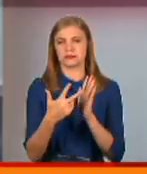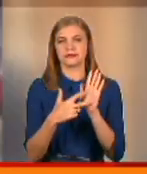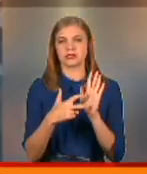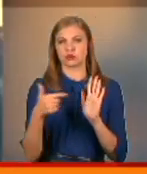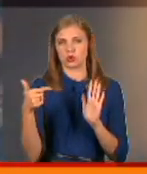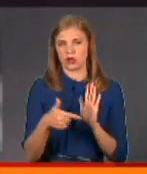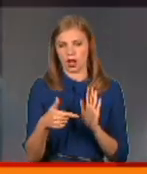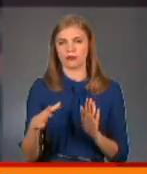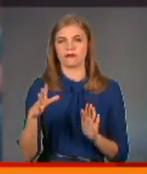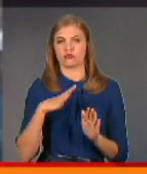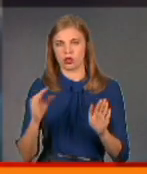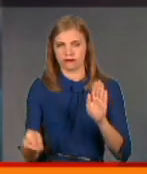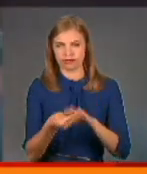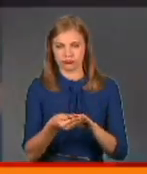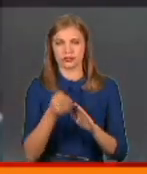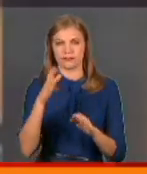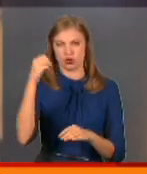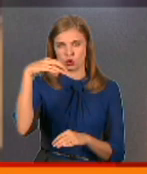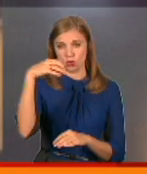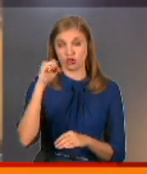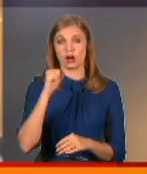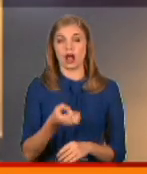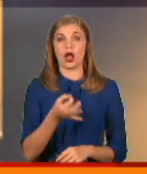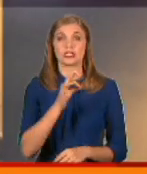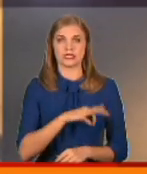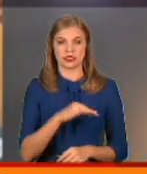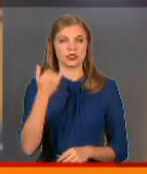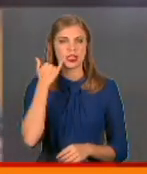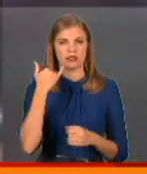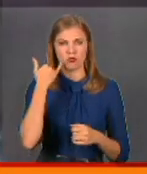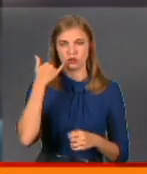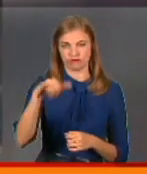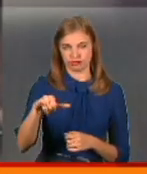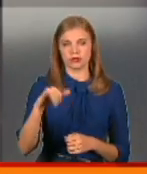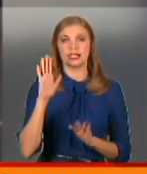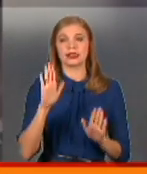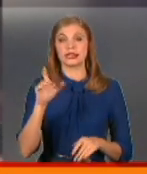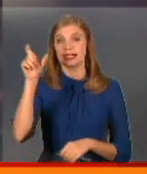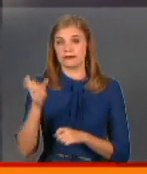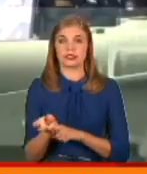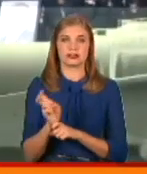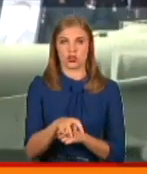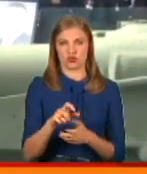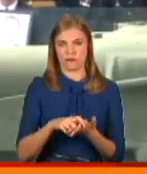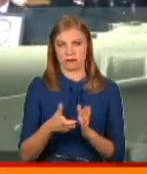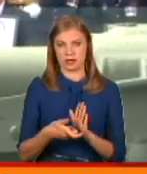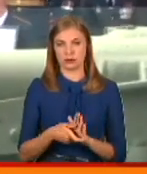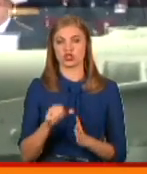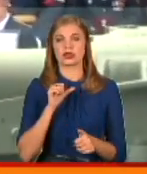800 грамів була вмонтована у торшер, а задіяли пристрій телефонним дзвінком, щойно Захарченко зайшов у